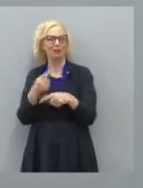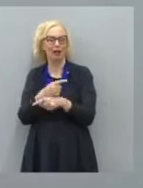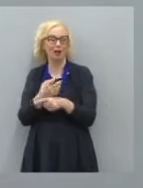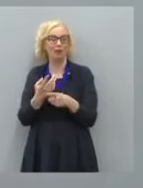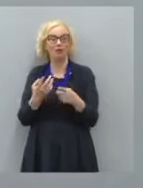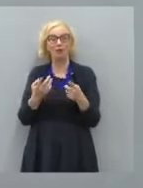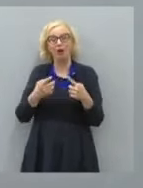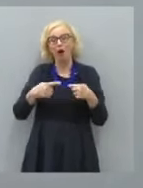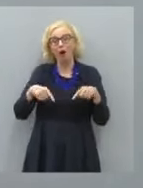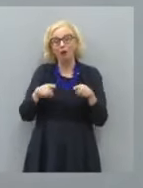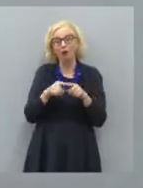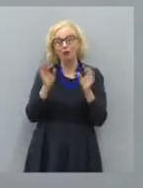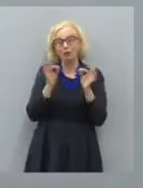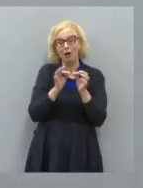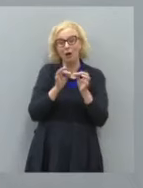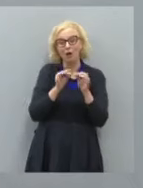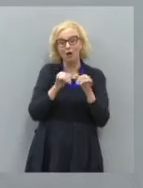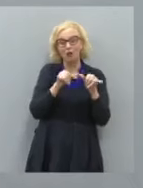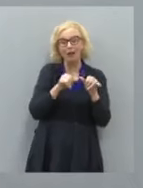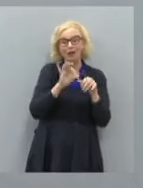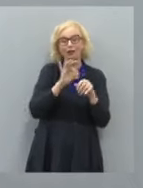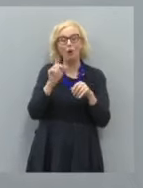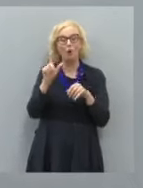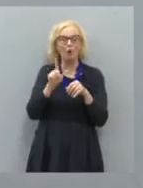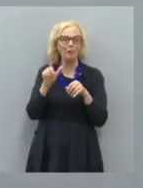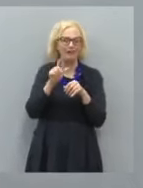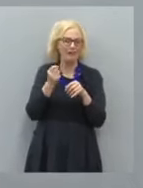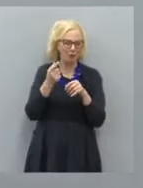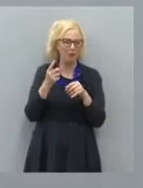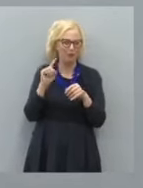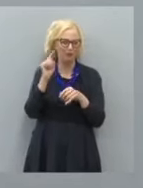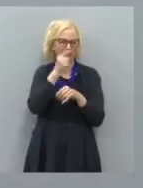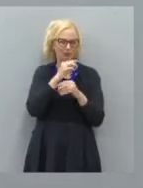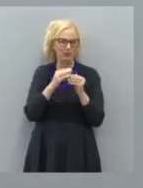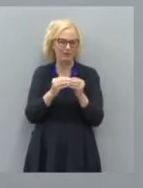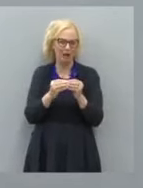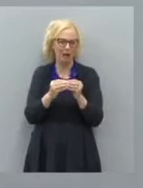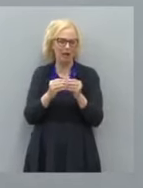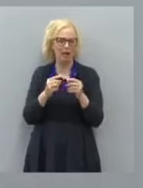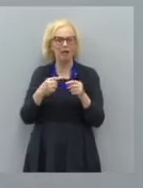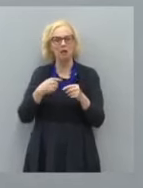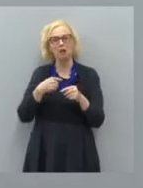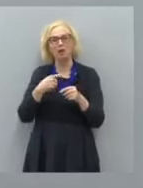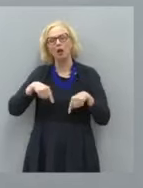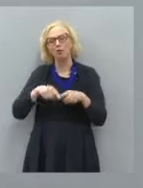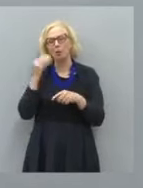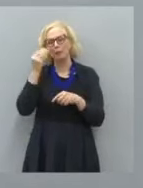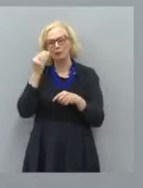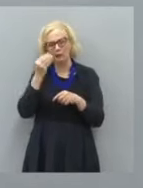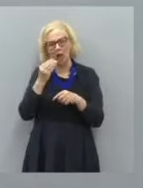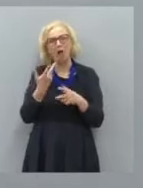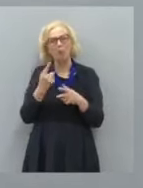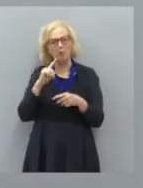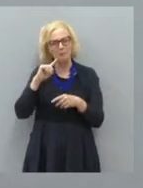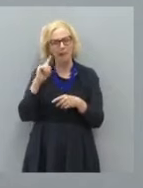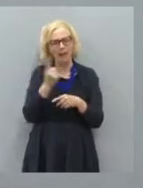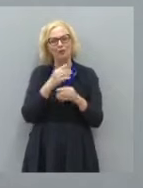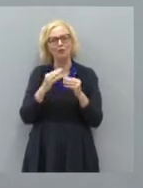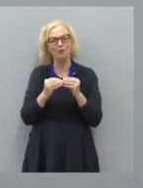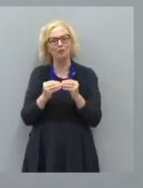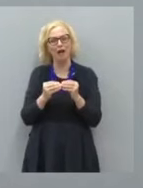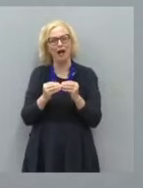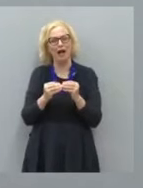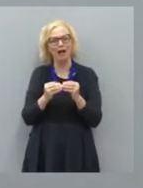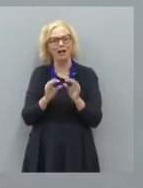fare un accordo col veneto con la lombardia credo che sia più serio e e più anche coerente dare un indicazione